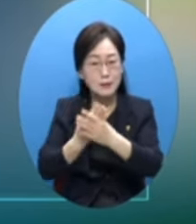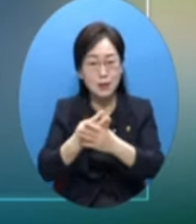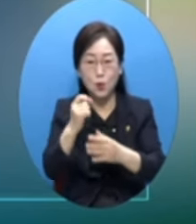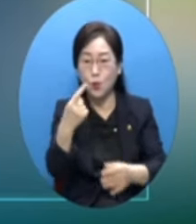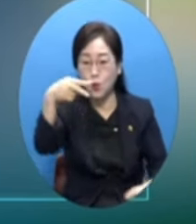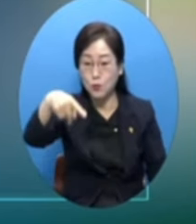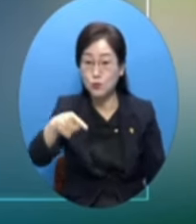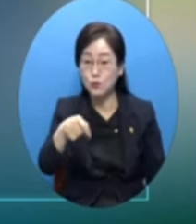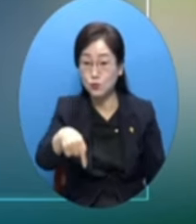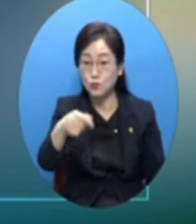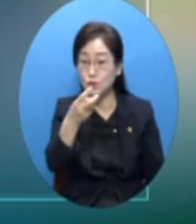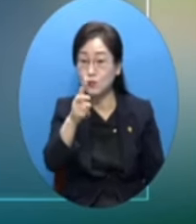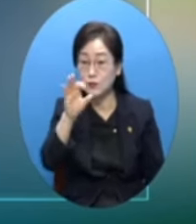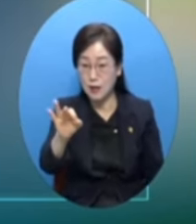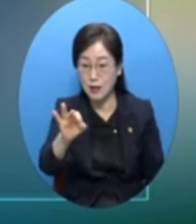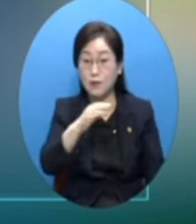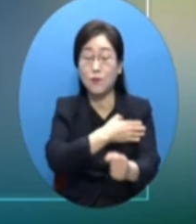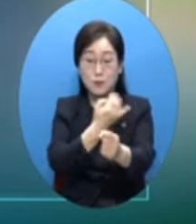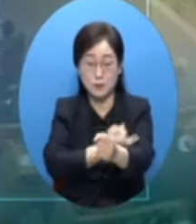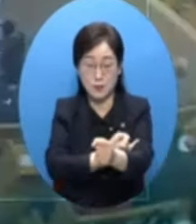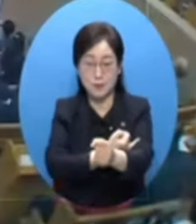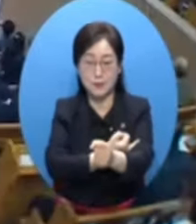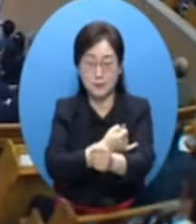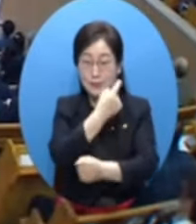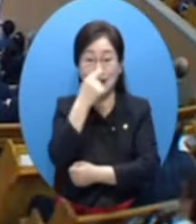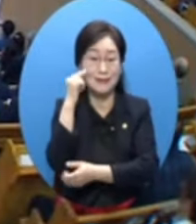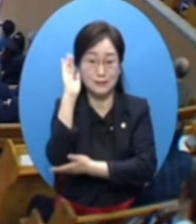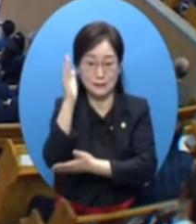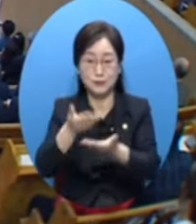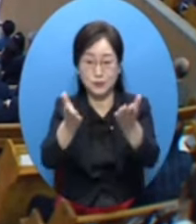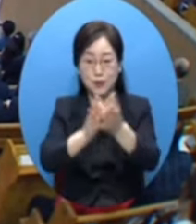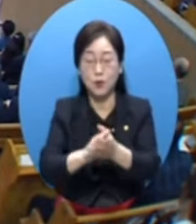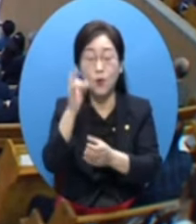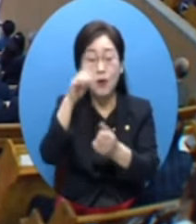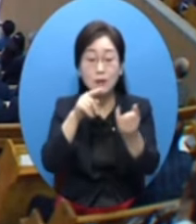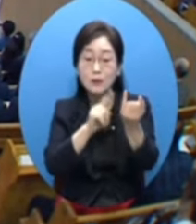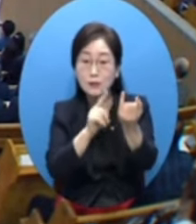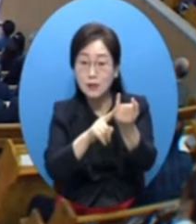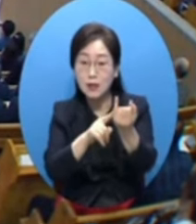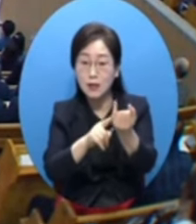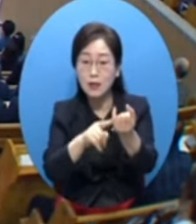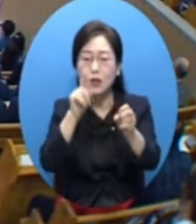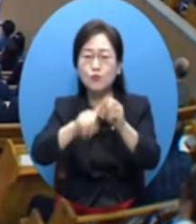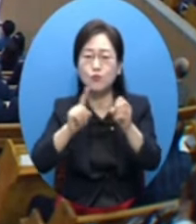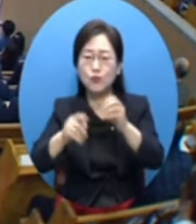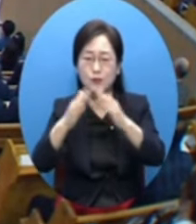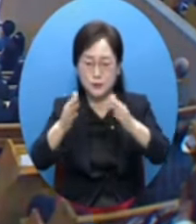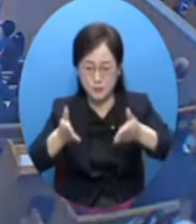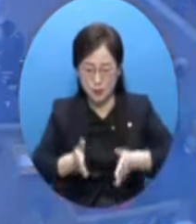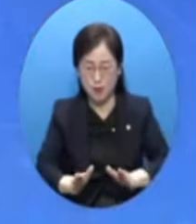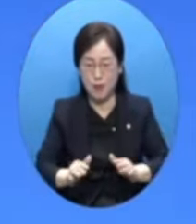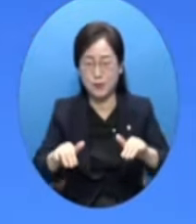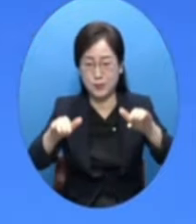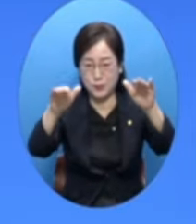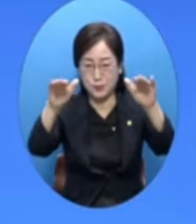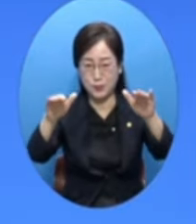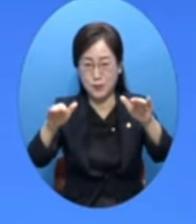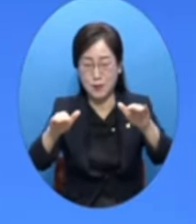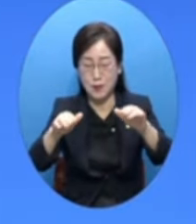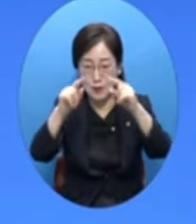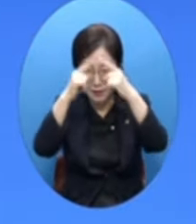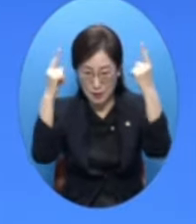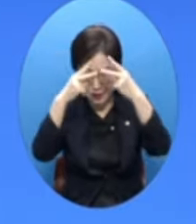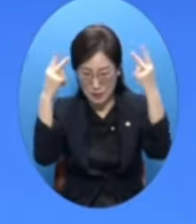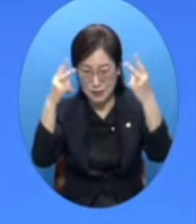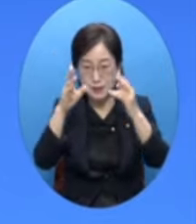권사님의 간증입니다. 원래 불교 집안에서 자라났습니다. 그런데 대학교 2학년에 방송국에 입사해서